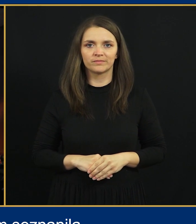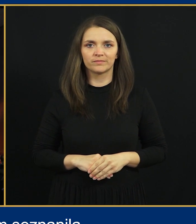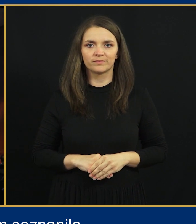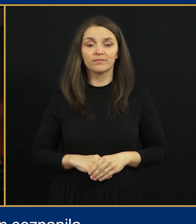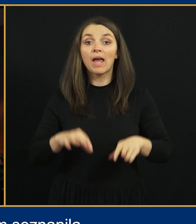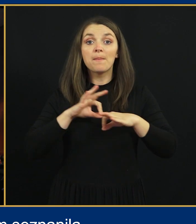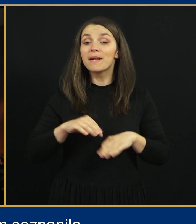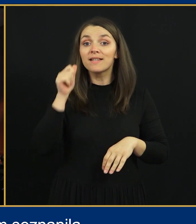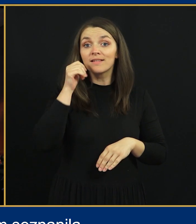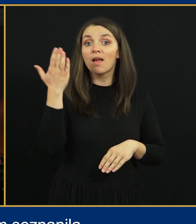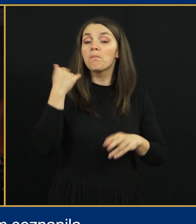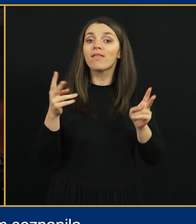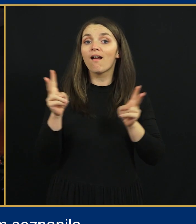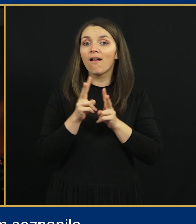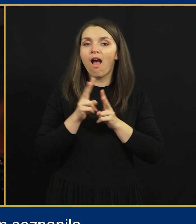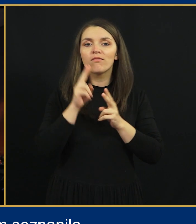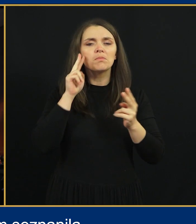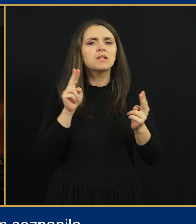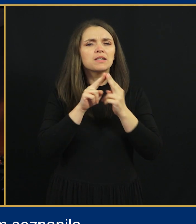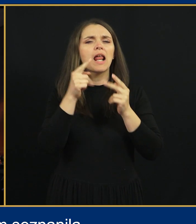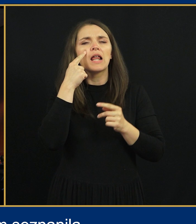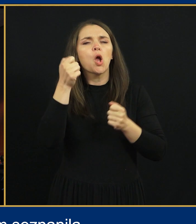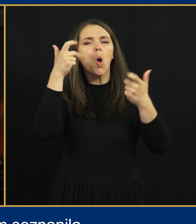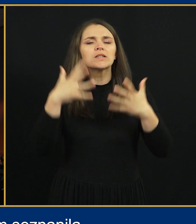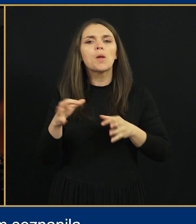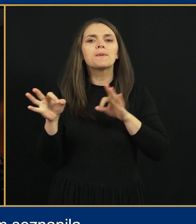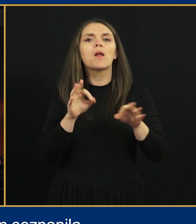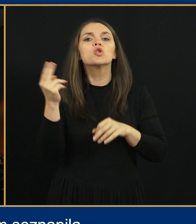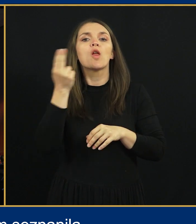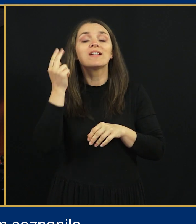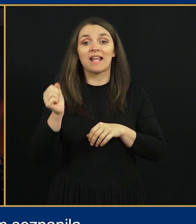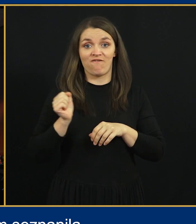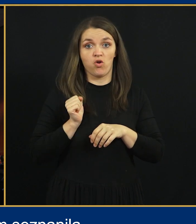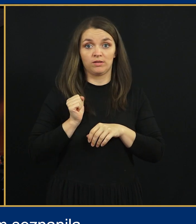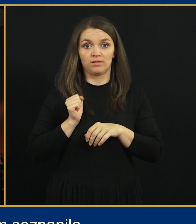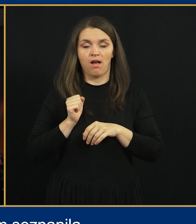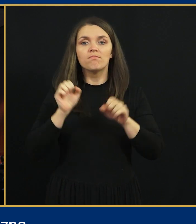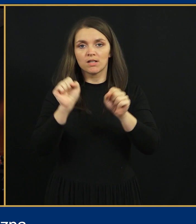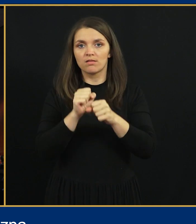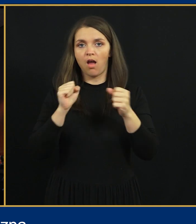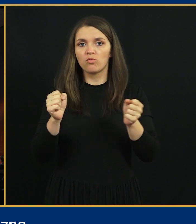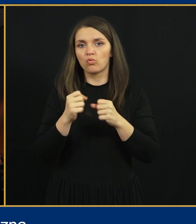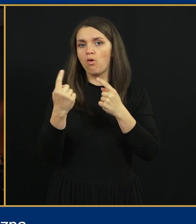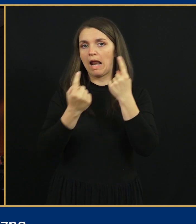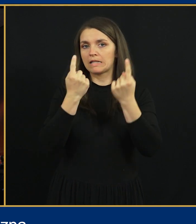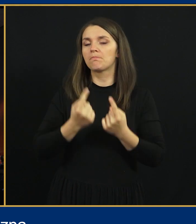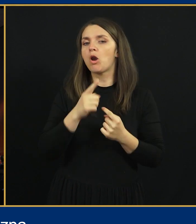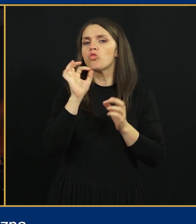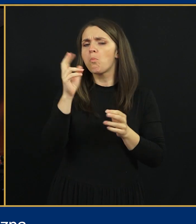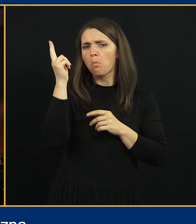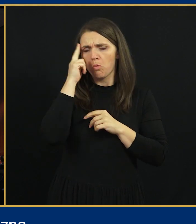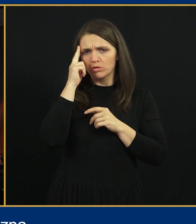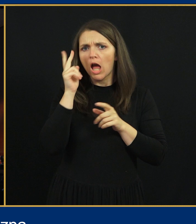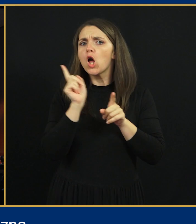Predsednica se je pred kratkim seznanila z oceno pripravljenosti Slovenske vojske, zato razmere